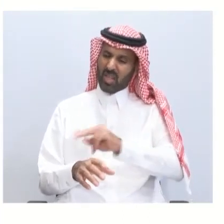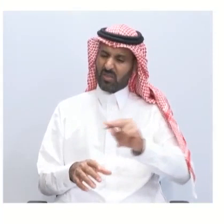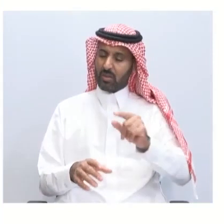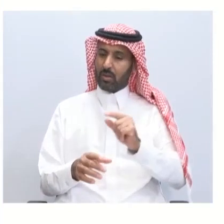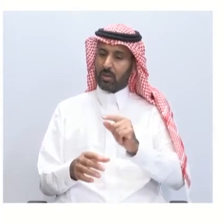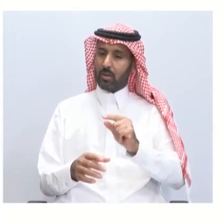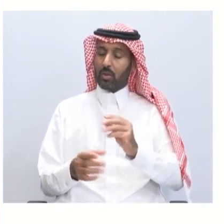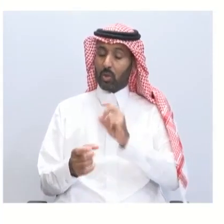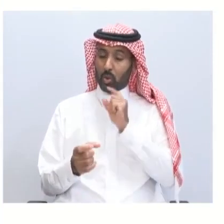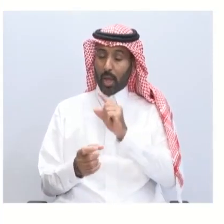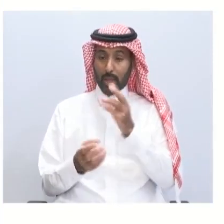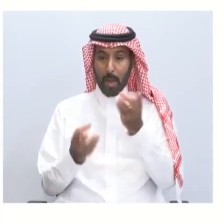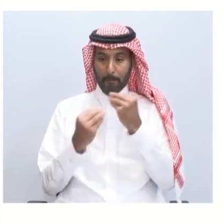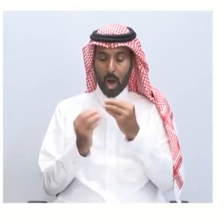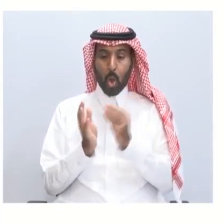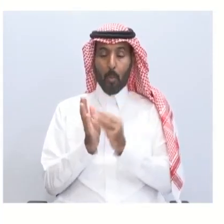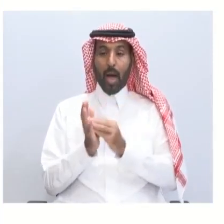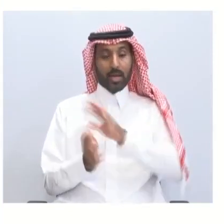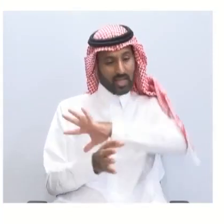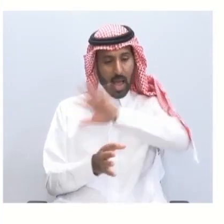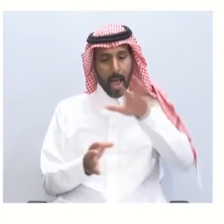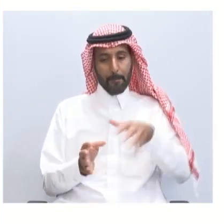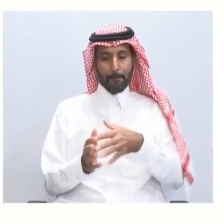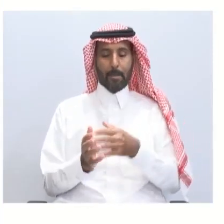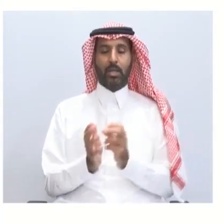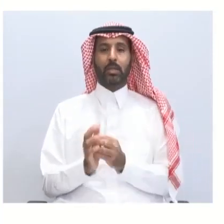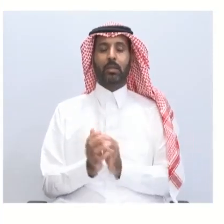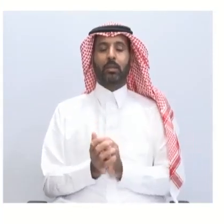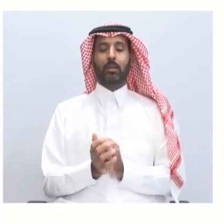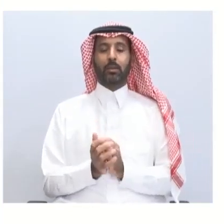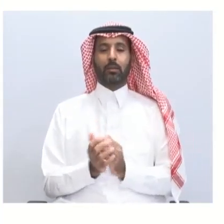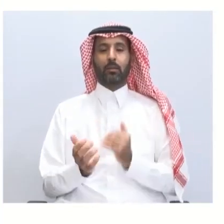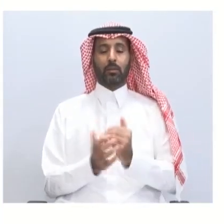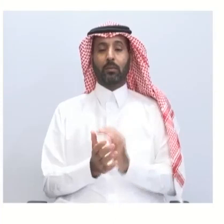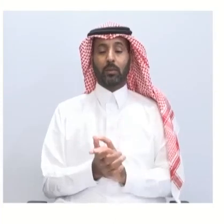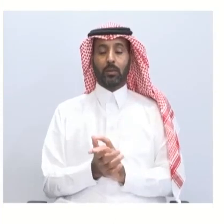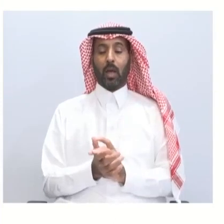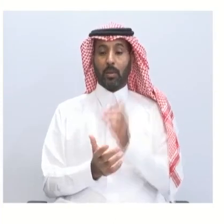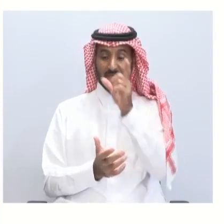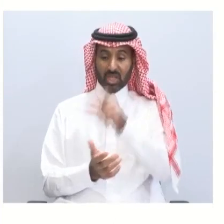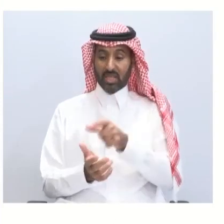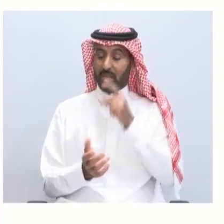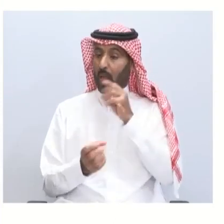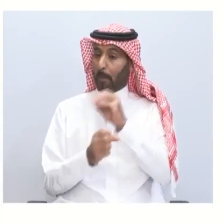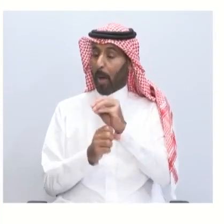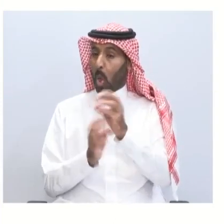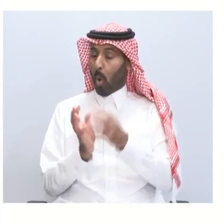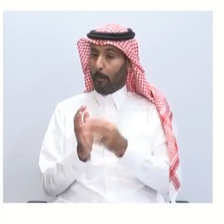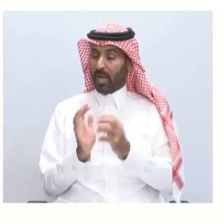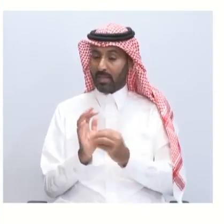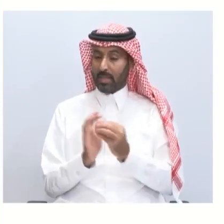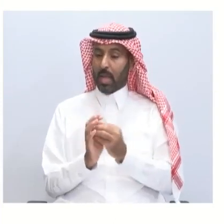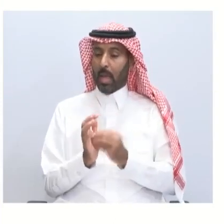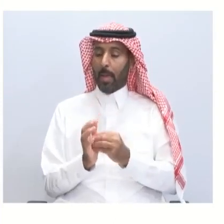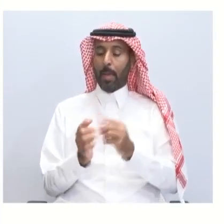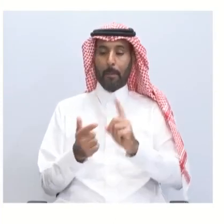وتعد معلومات عامه تعد هذه المعلومات عامه المعلومات الشخصيه معلومات